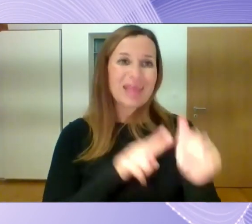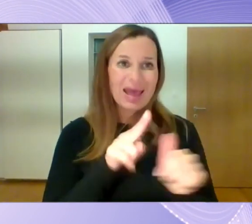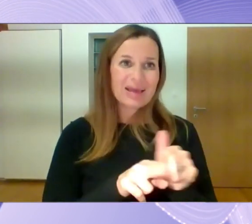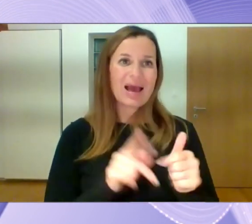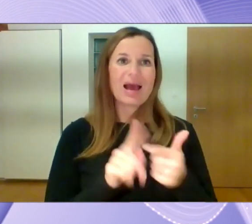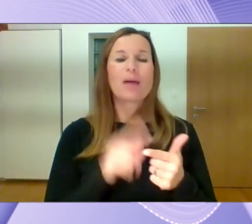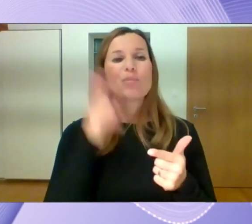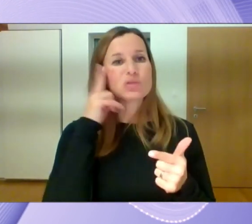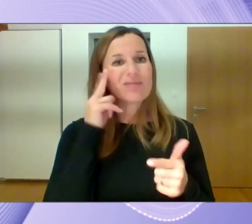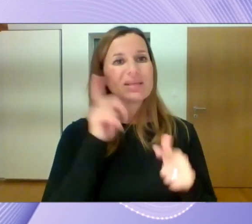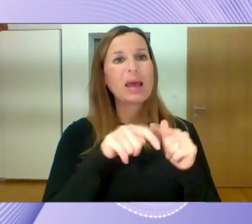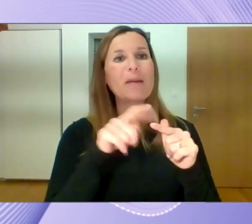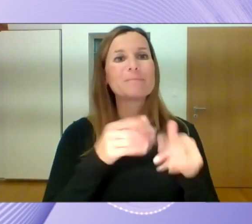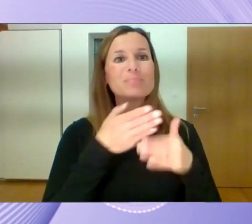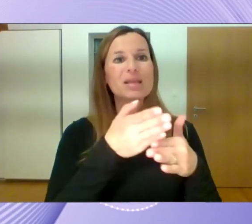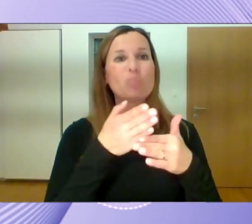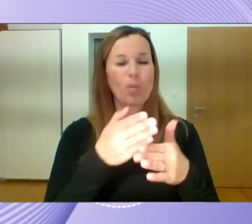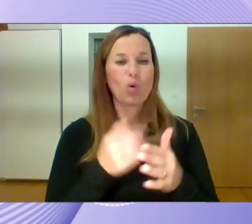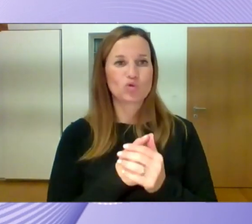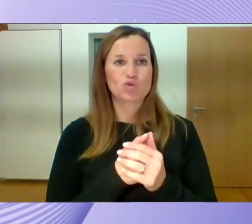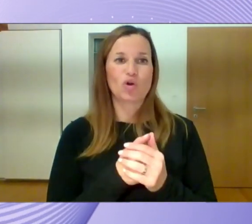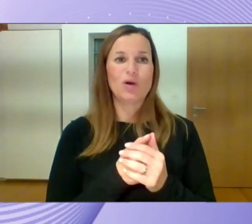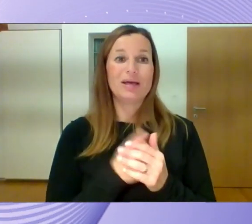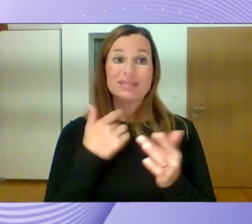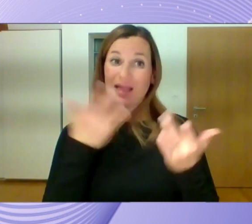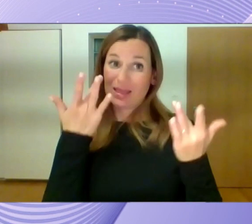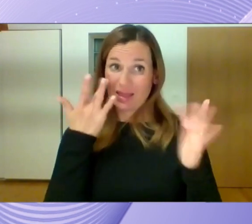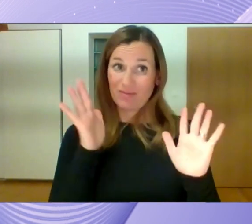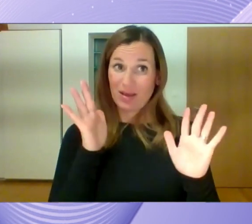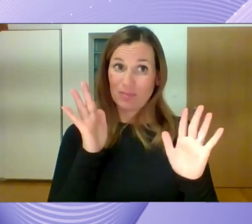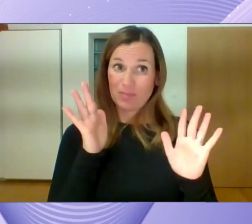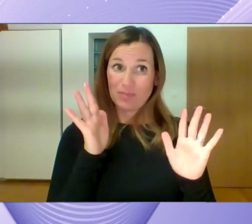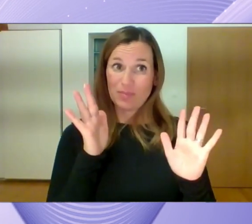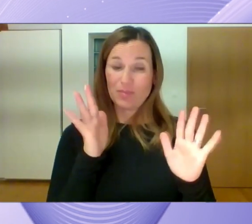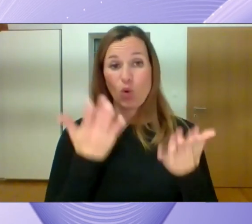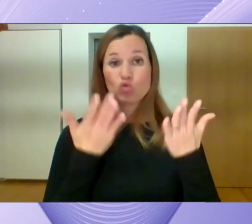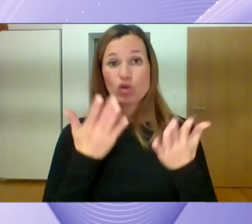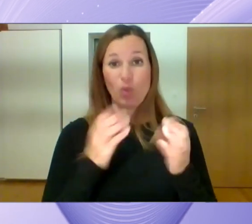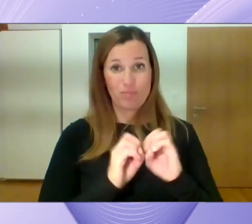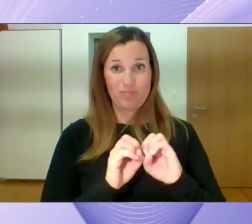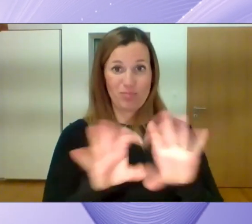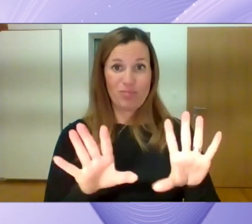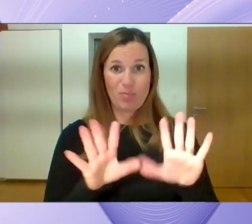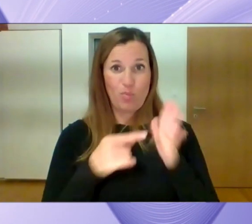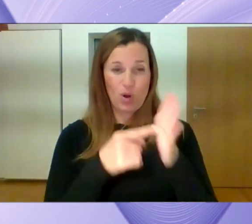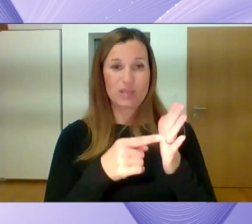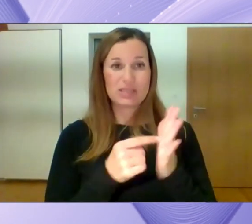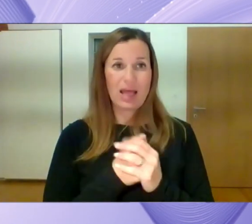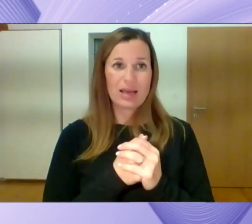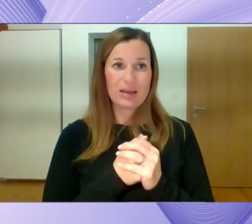poznavanje pripomočkov. Pa zdaj ne vem, če bi jaz lahko ekran delila, vam bom nekaj pokazala, ampak nismo